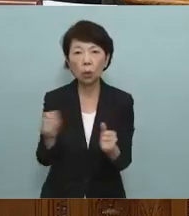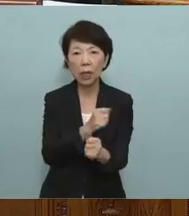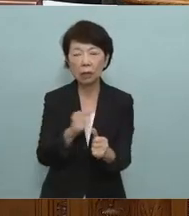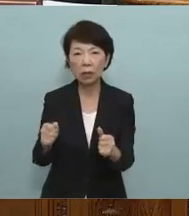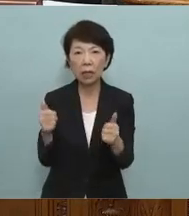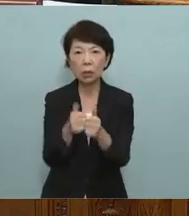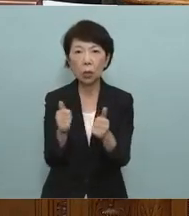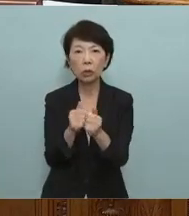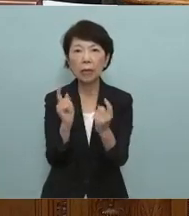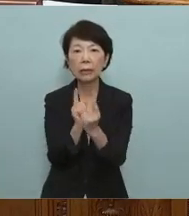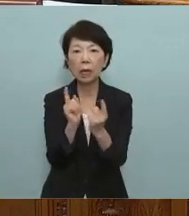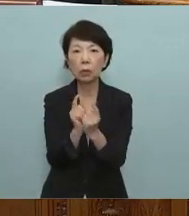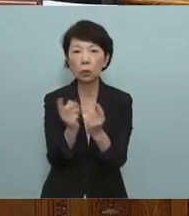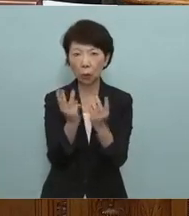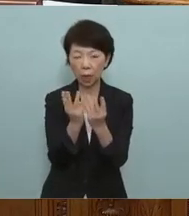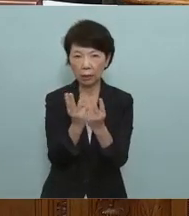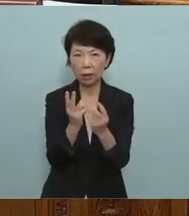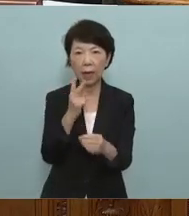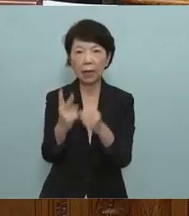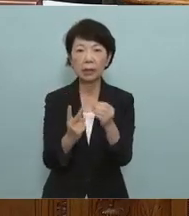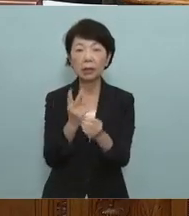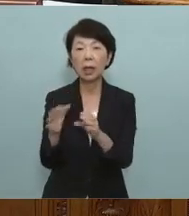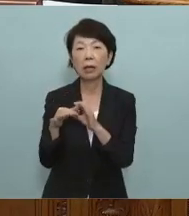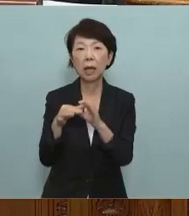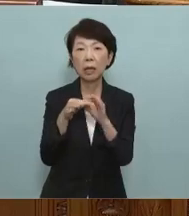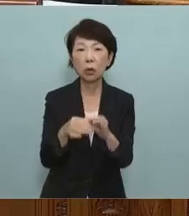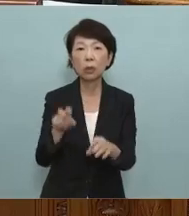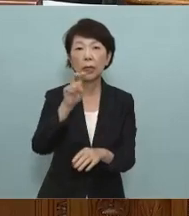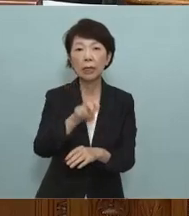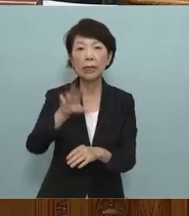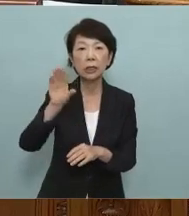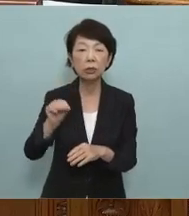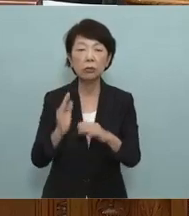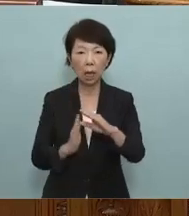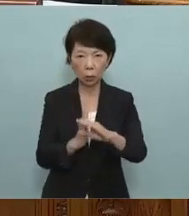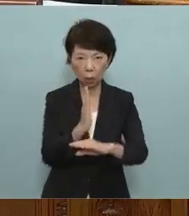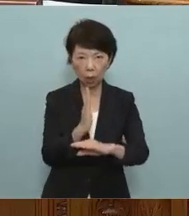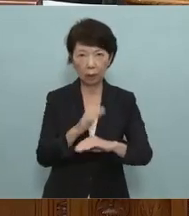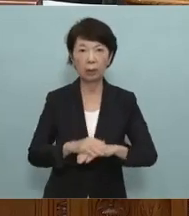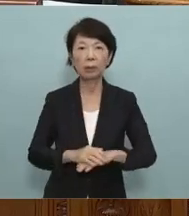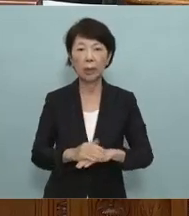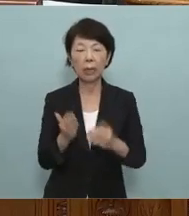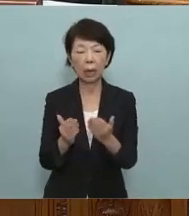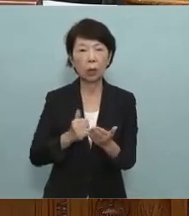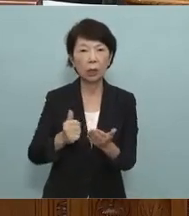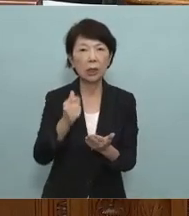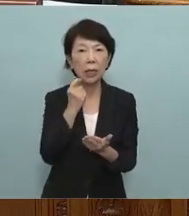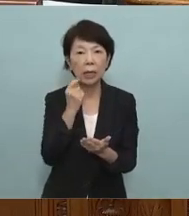相談対応件数は2年連続で20万件を超え、不登校も